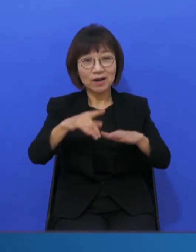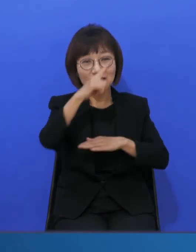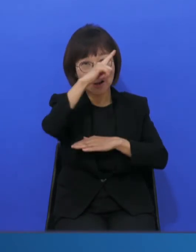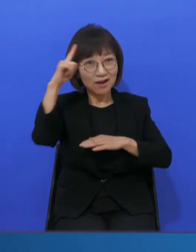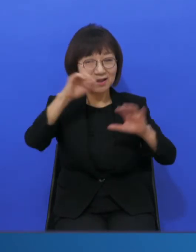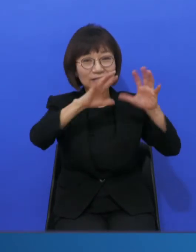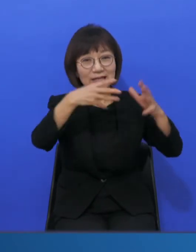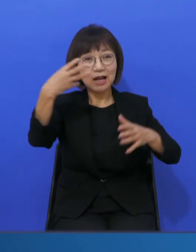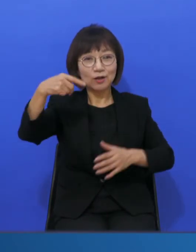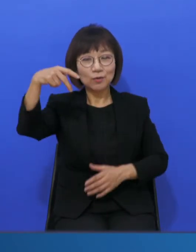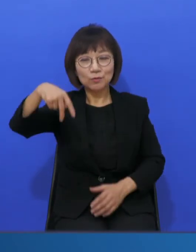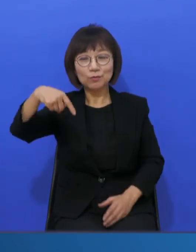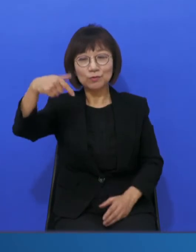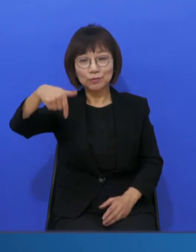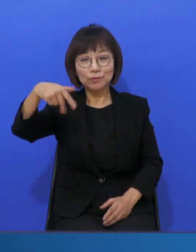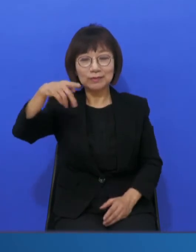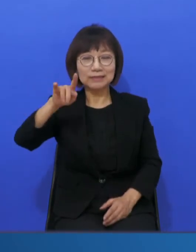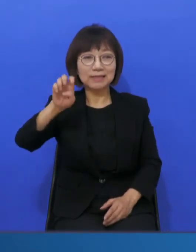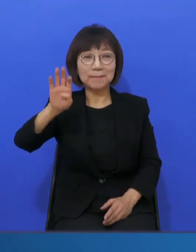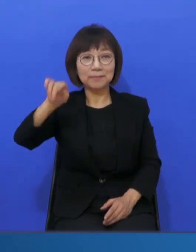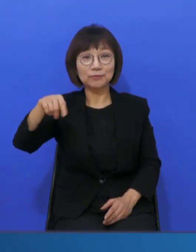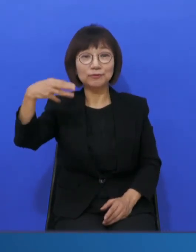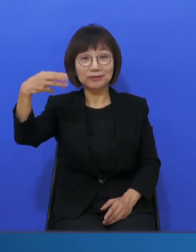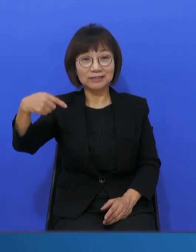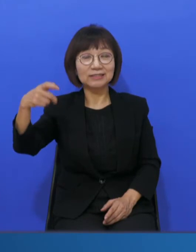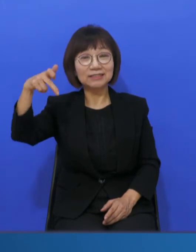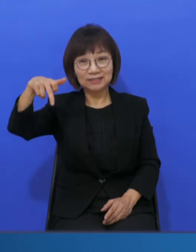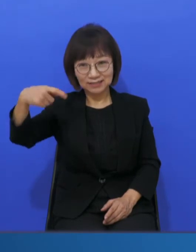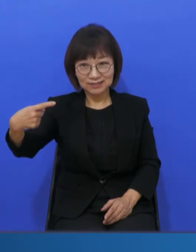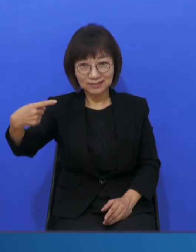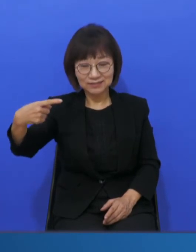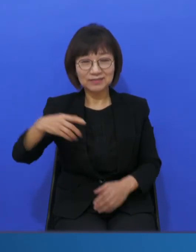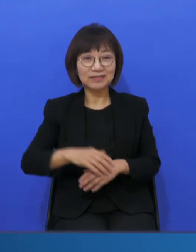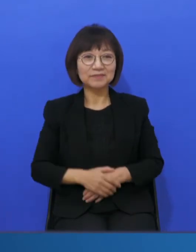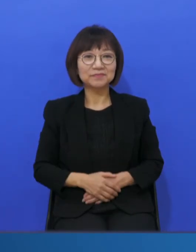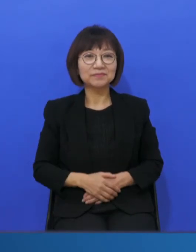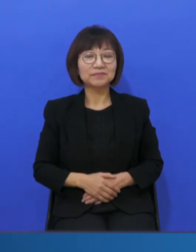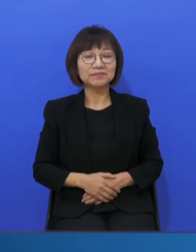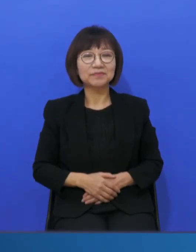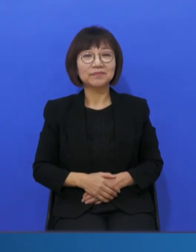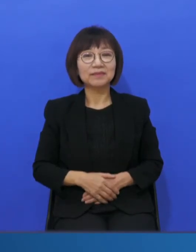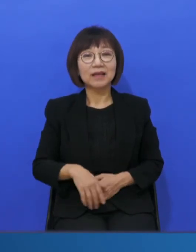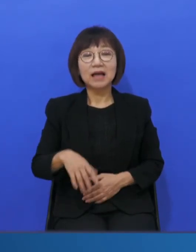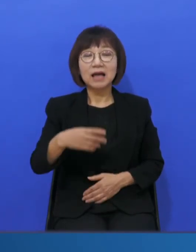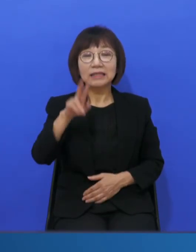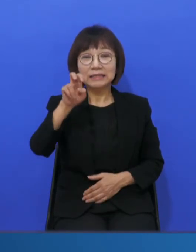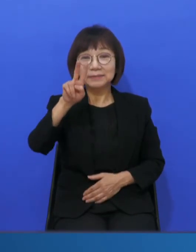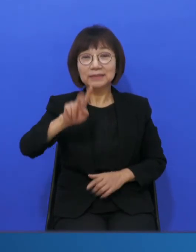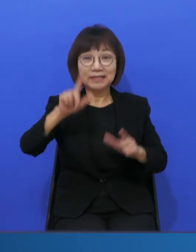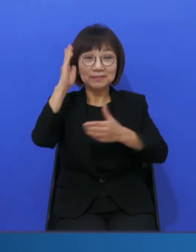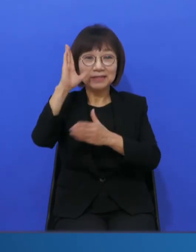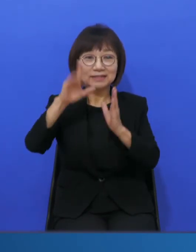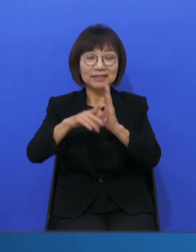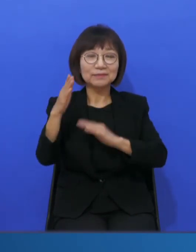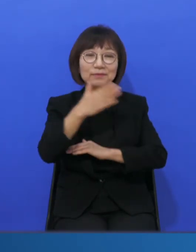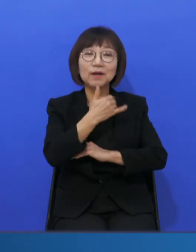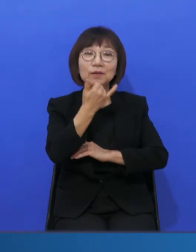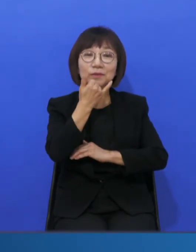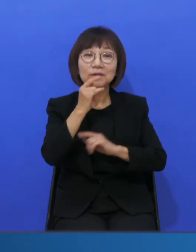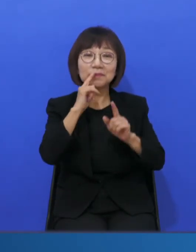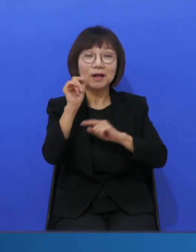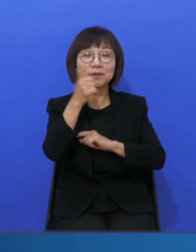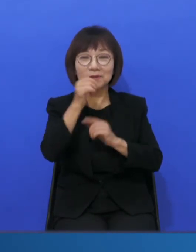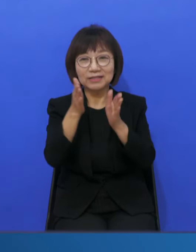러시아와 룩셈부르크입니다. 지난 22일 렘넌트데이 메시지부터 독일어 통역이 시작됐습니다.